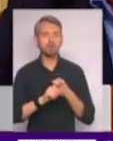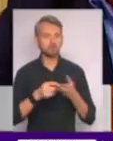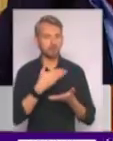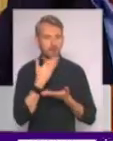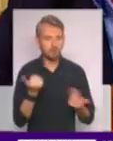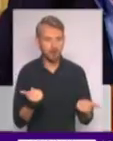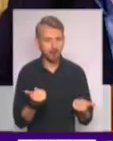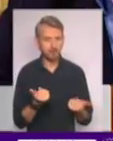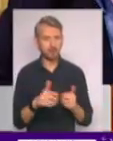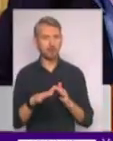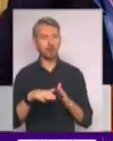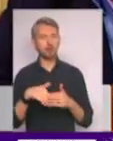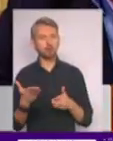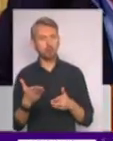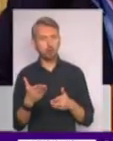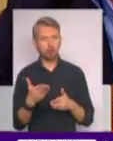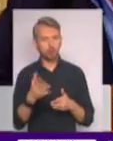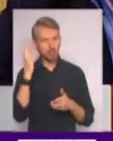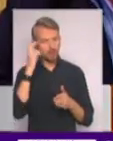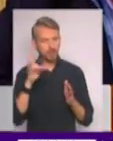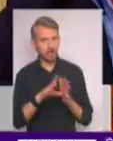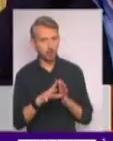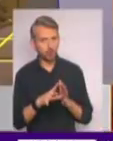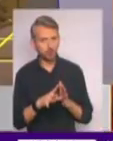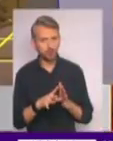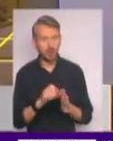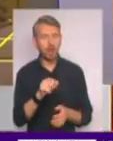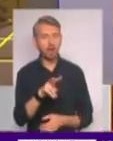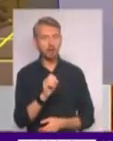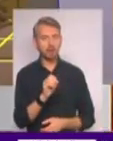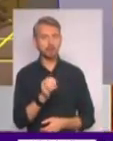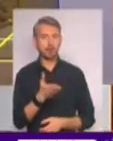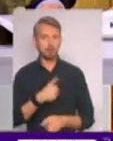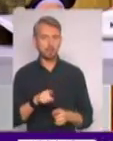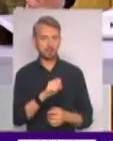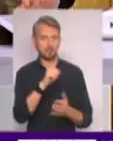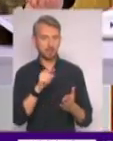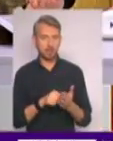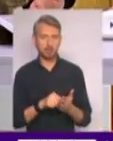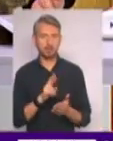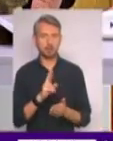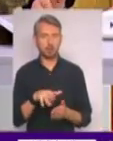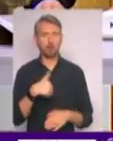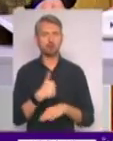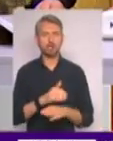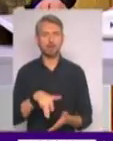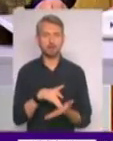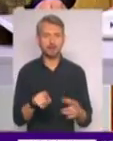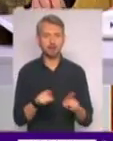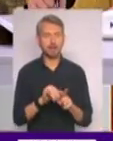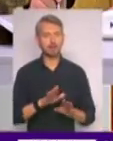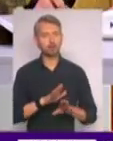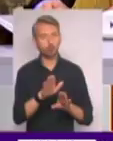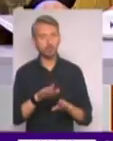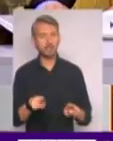боку об'єкта звернення, я би так сказав. Але ми це питання, як очільник міста, так і